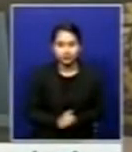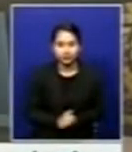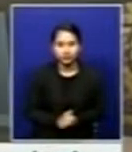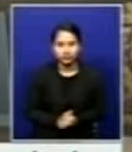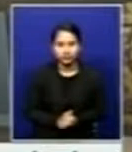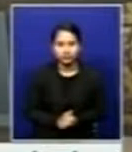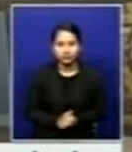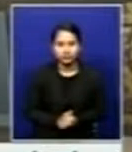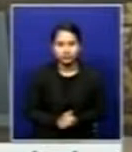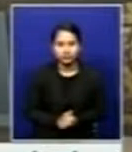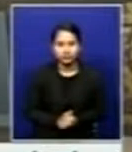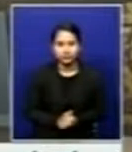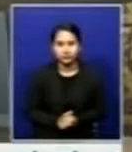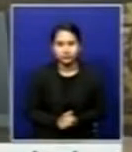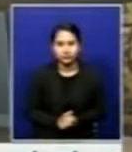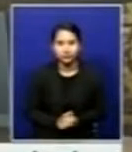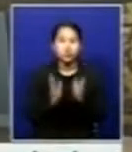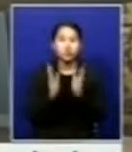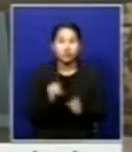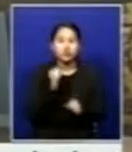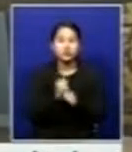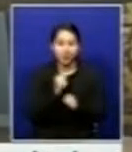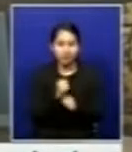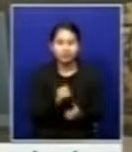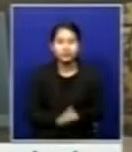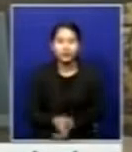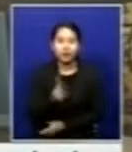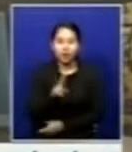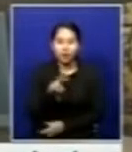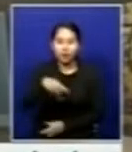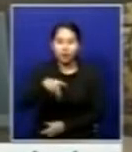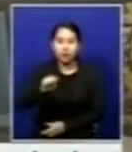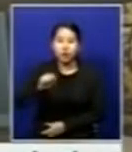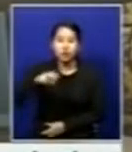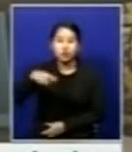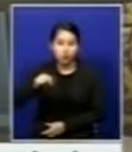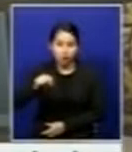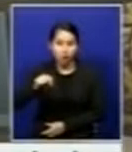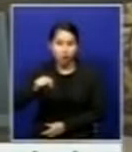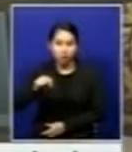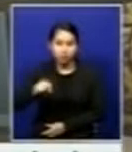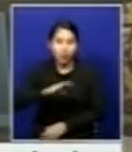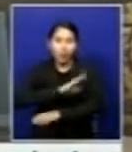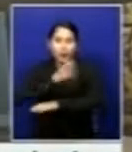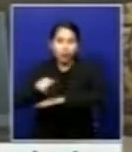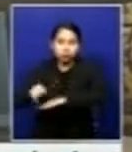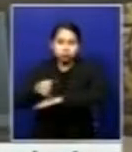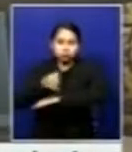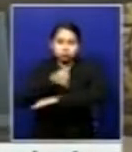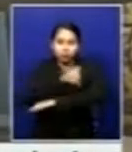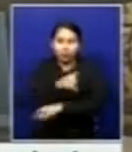นี่คือเจ้าหน้าที่สาธารณสุขครับรพ.สต.ที่แม่จริม บุกป่าฝ่าดงขึ้นในใส่ชุดแ